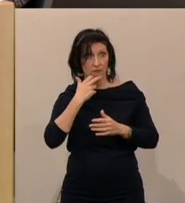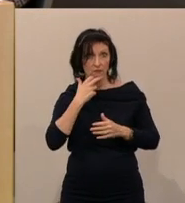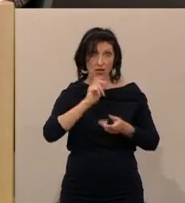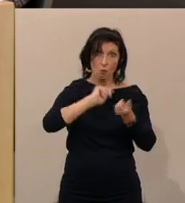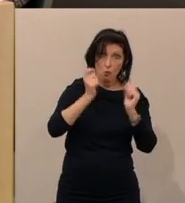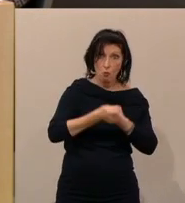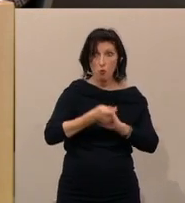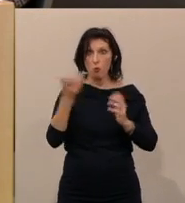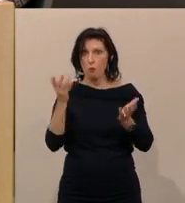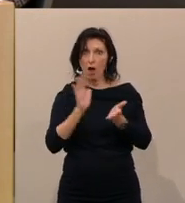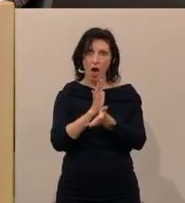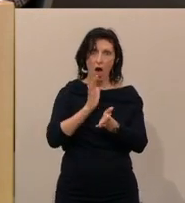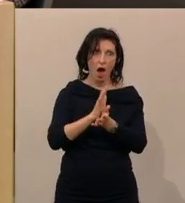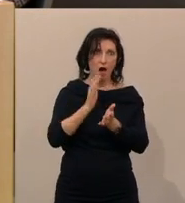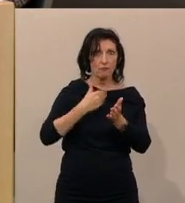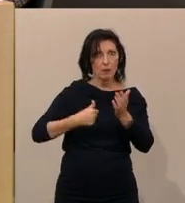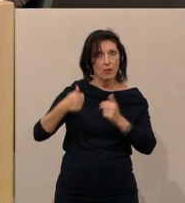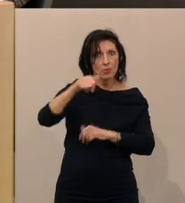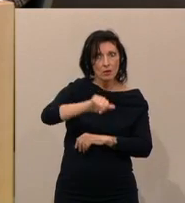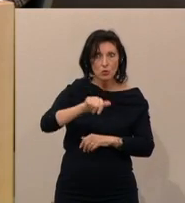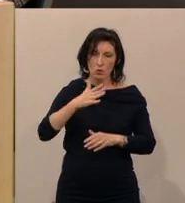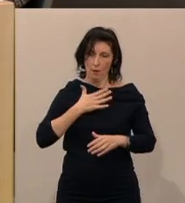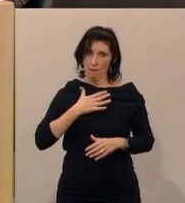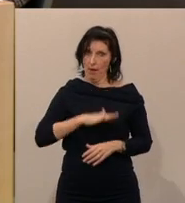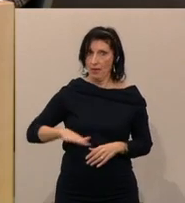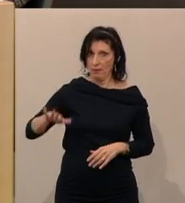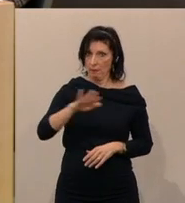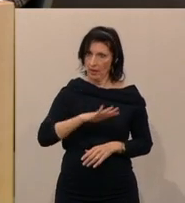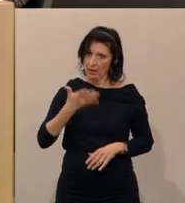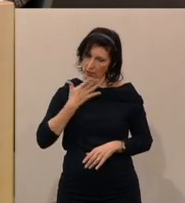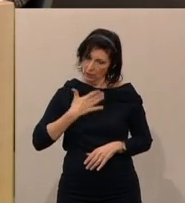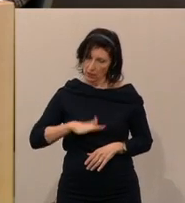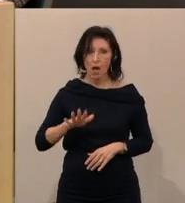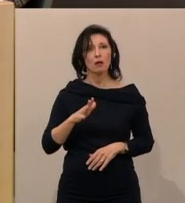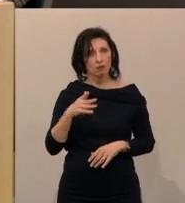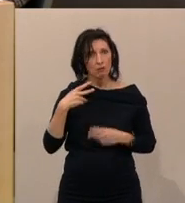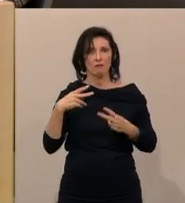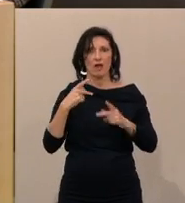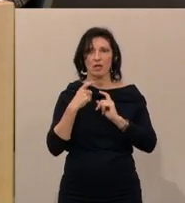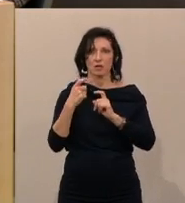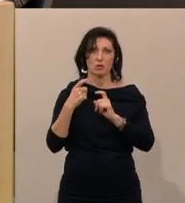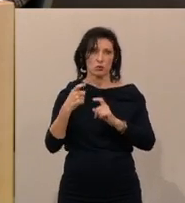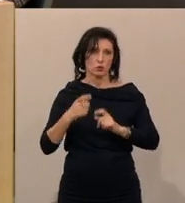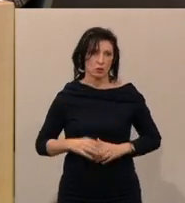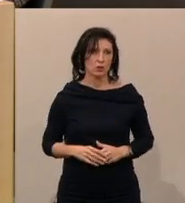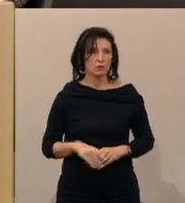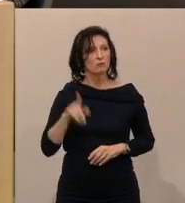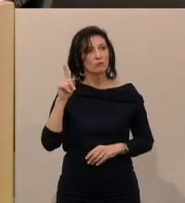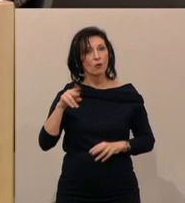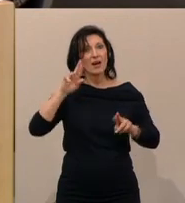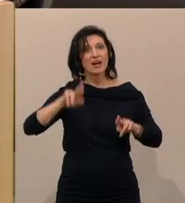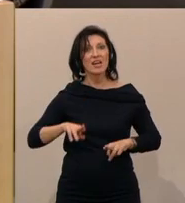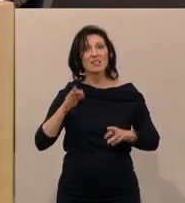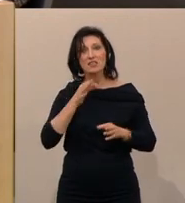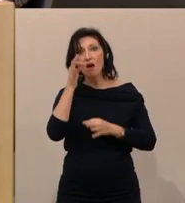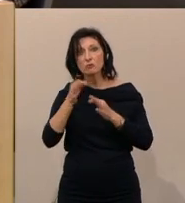von Aufgaben und Befugnissen, nehme ich für meinen Zuständigkeitsbereich gerne in weitere Diskussion auf. Im Übrigen fallen